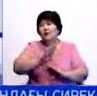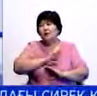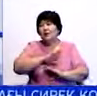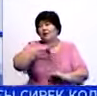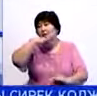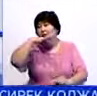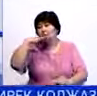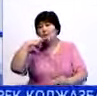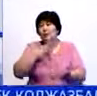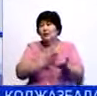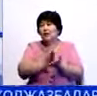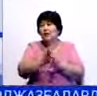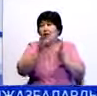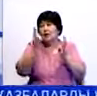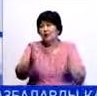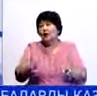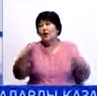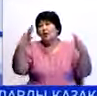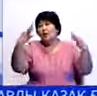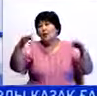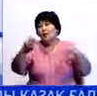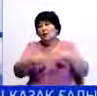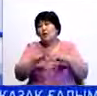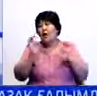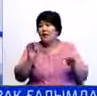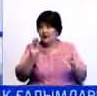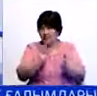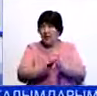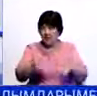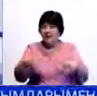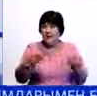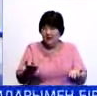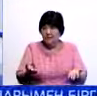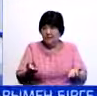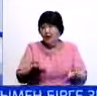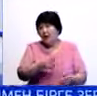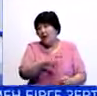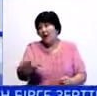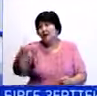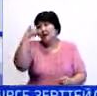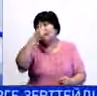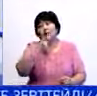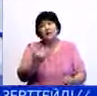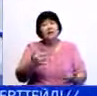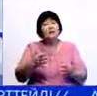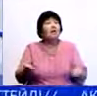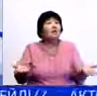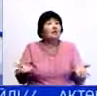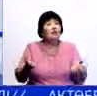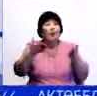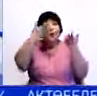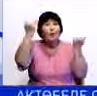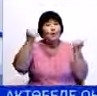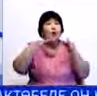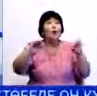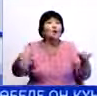баудай сұлатқан саяси нәубетке тәуелсіздік тұсында әділ баға берілді ме? Ақтаңдақ жылдар хақында нені ұмыттық?